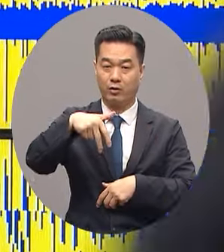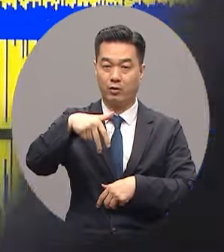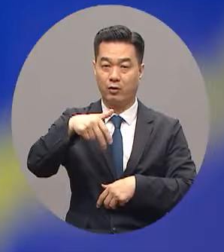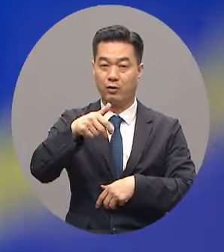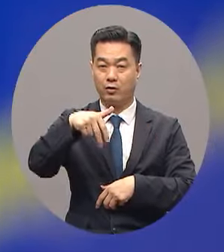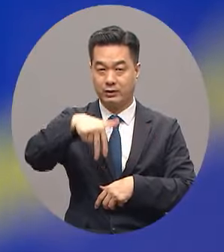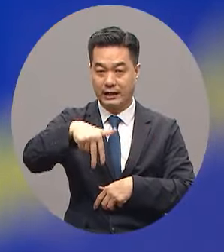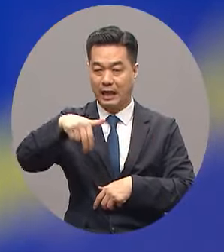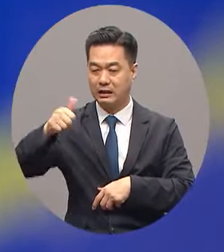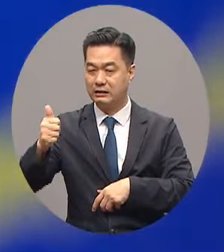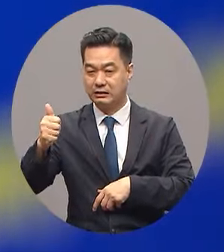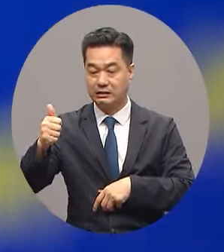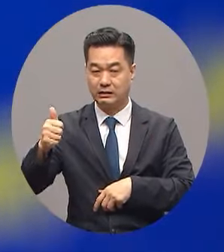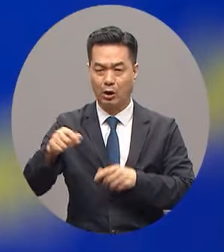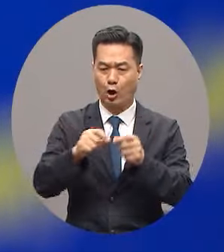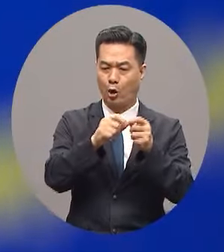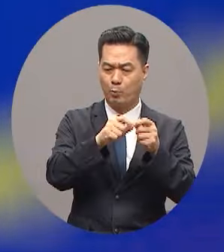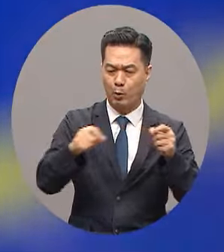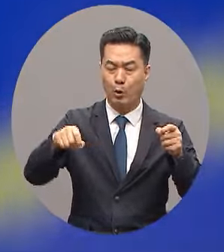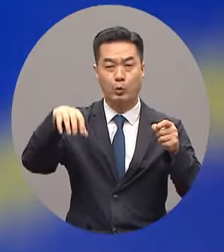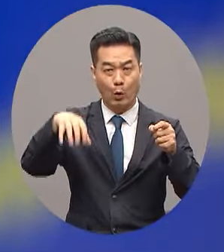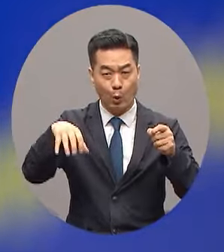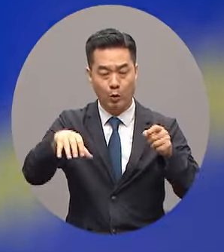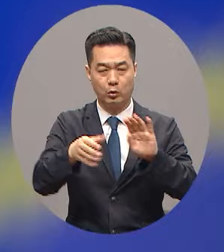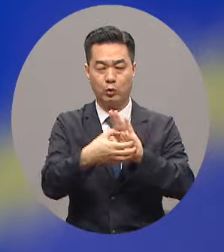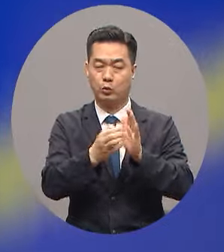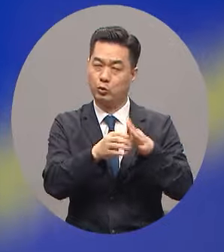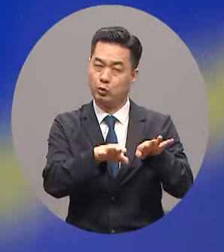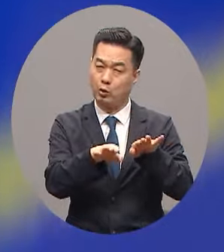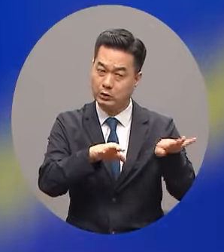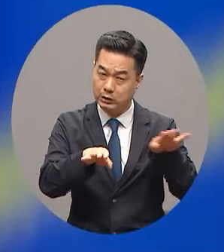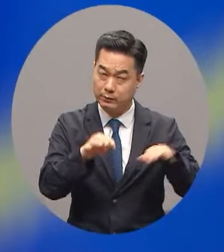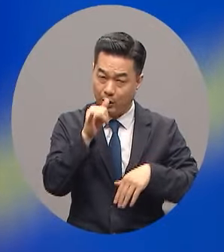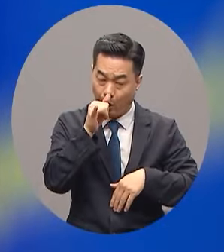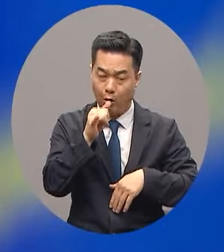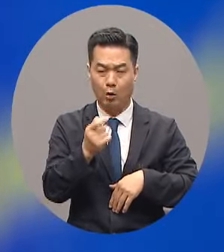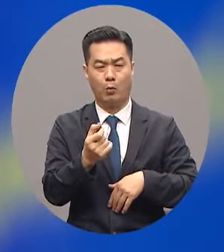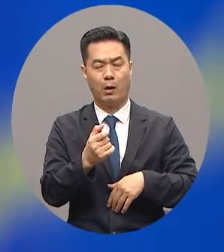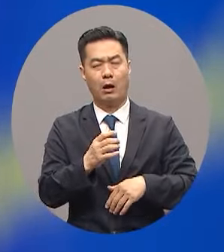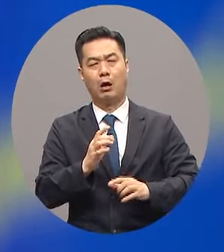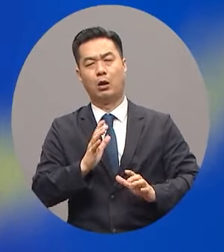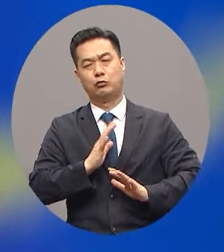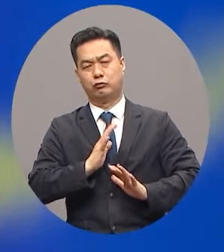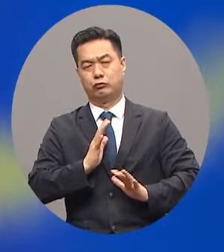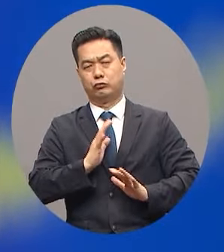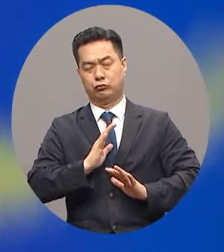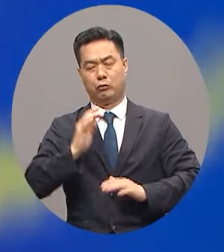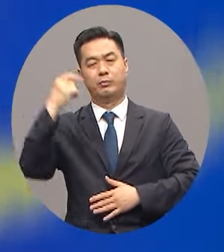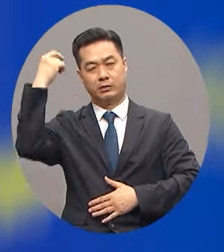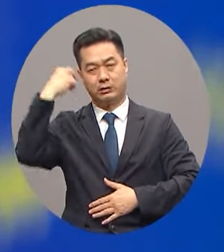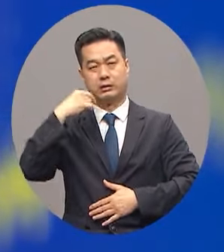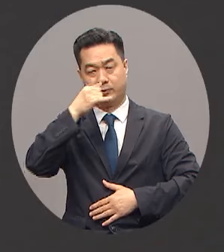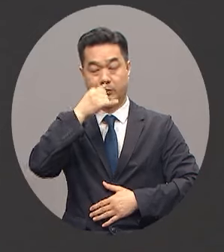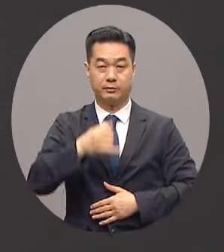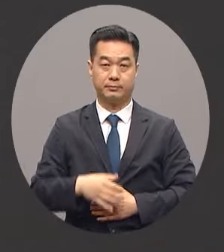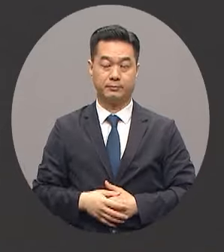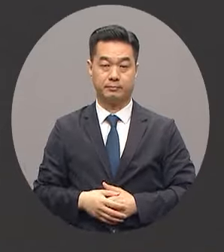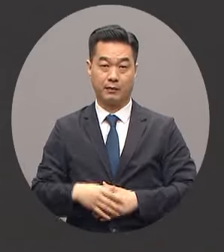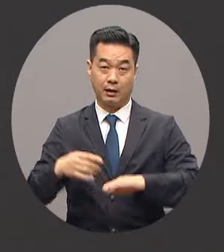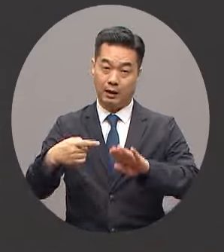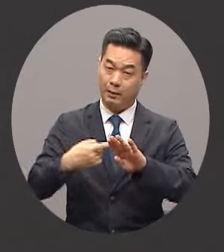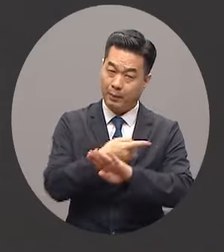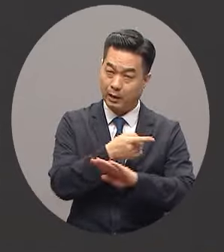상당히 거리가 먼 곳인데도 불구하고 이 정도 흔들림에 약간 두려움을 좀 느꼈습니다. 네,